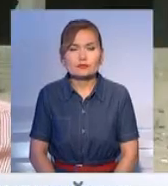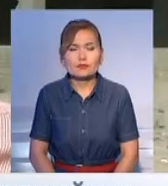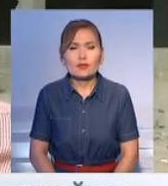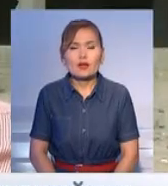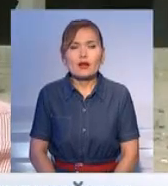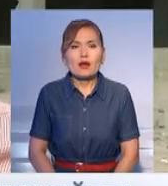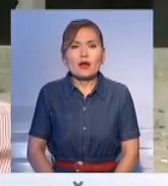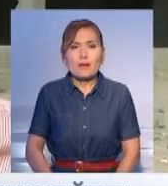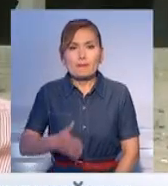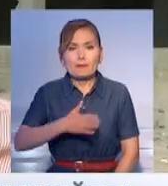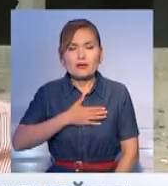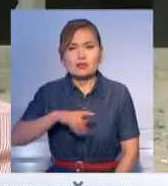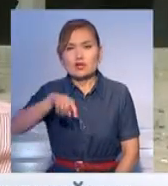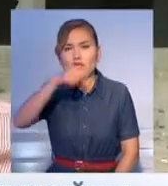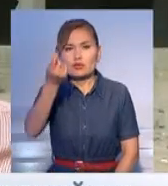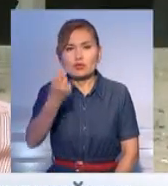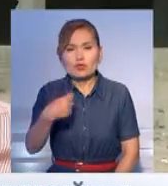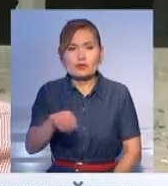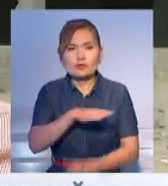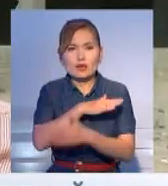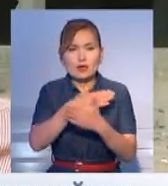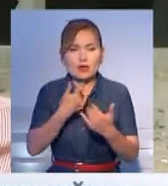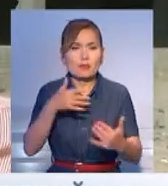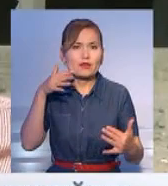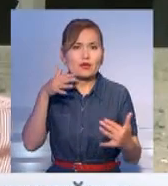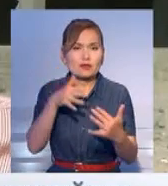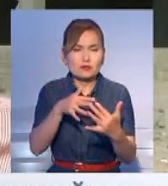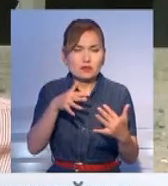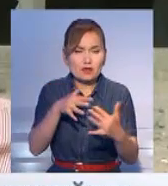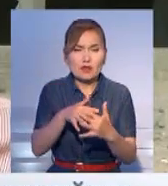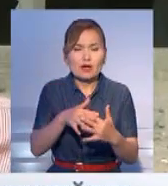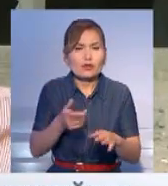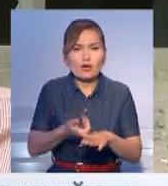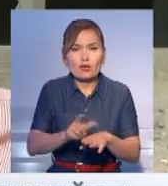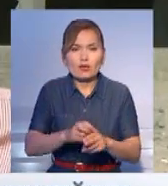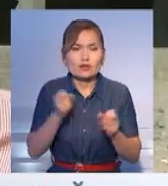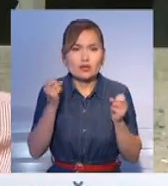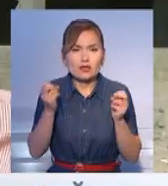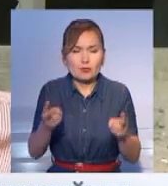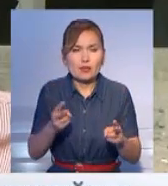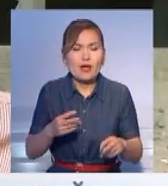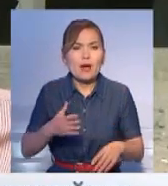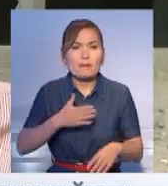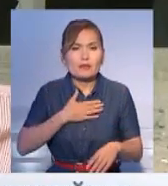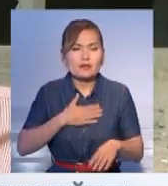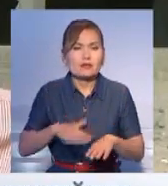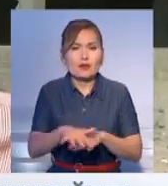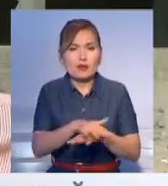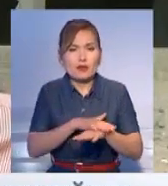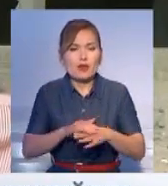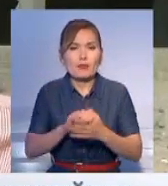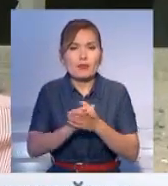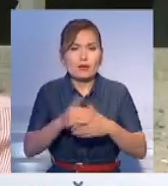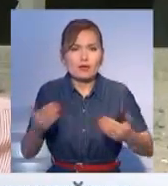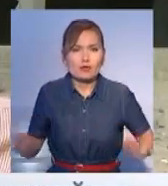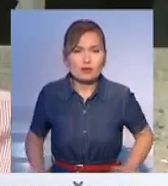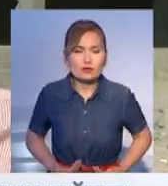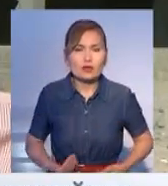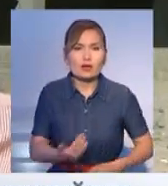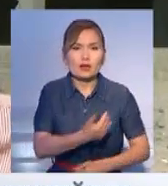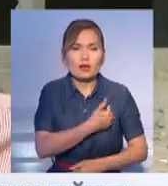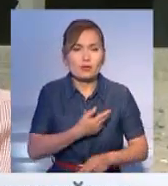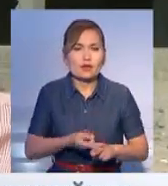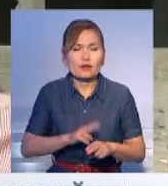Мұнда ешкім соғысты қаламайды. Қақтығыстың шығын әкелетінін бәрі біледі. Сондықтан Газа тұрғындары бейбіт өмір сүргісі келеді.